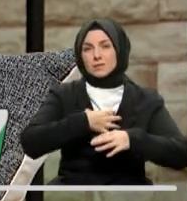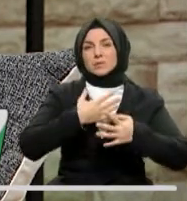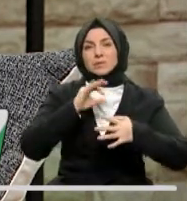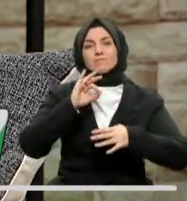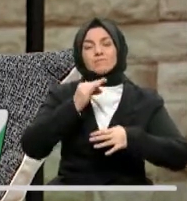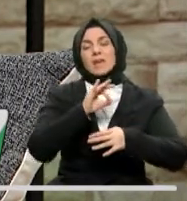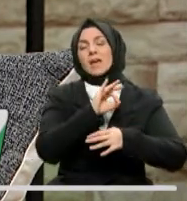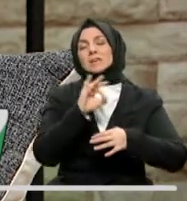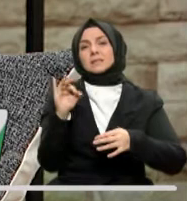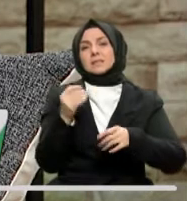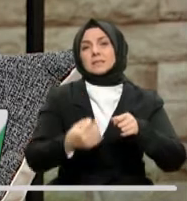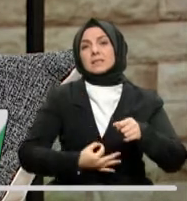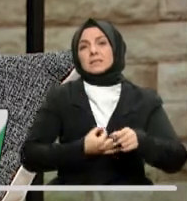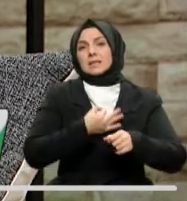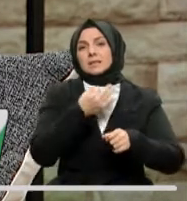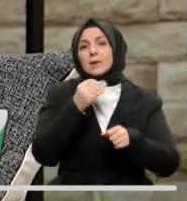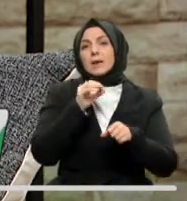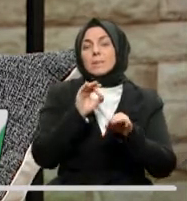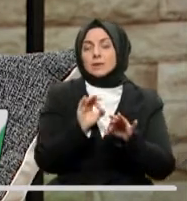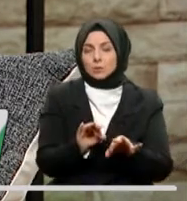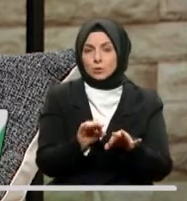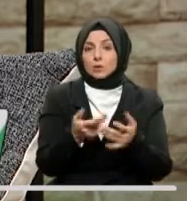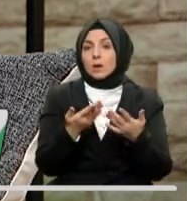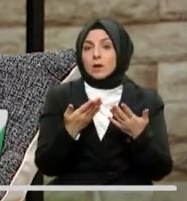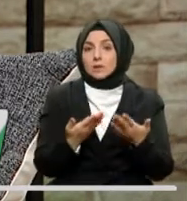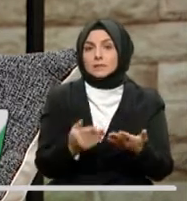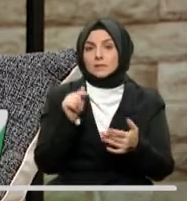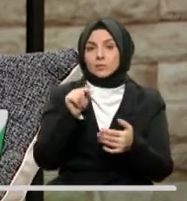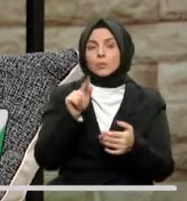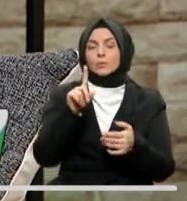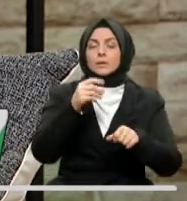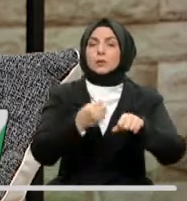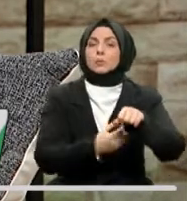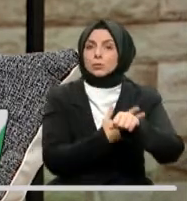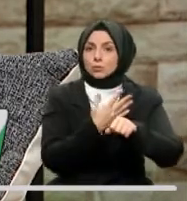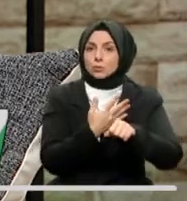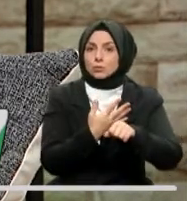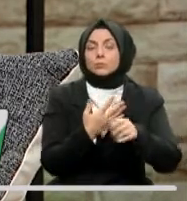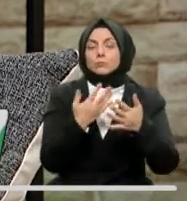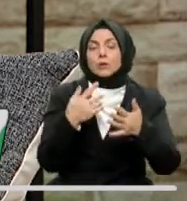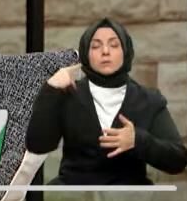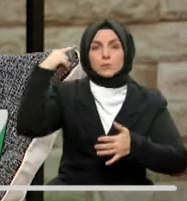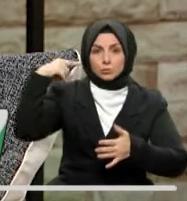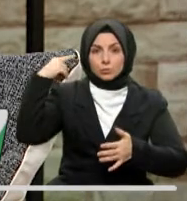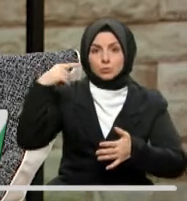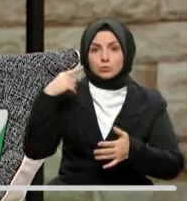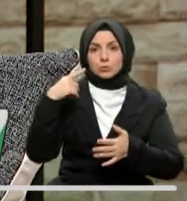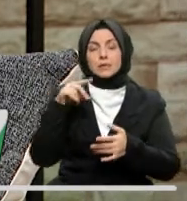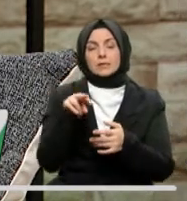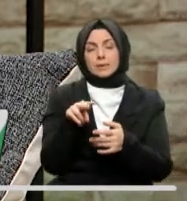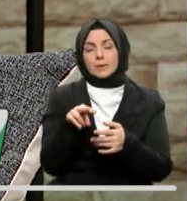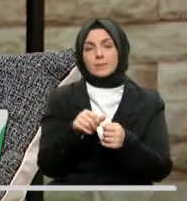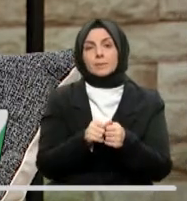yaşamaya başlıyoruz aslında bir duygu değersizlik duygusu diyoruz algı diyoruz oluşturduğumuz bir algı neticesinde ortaya çıkan